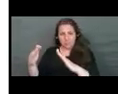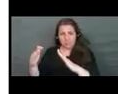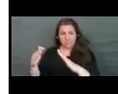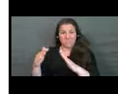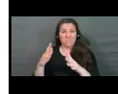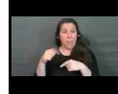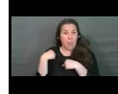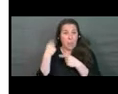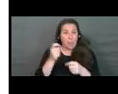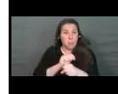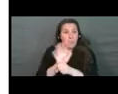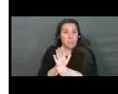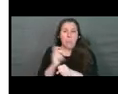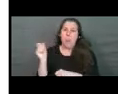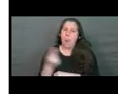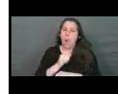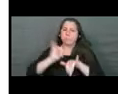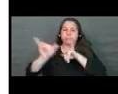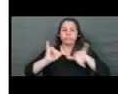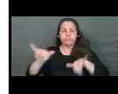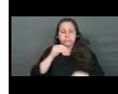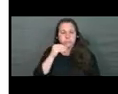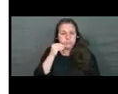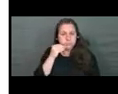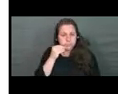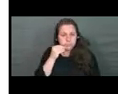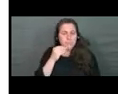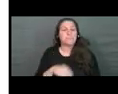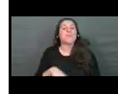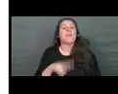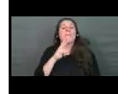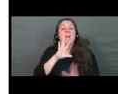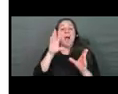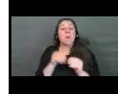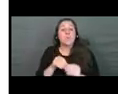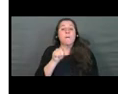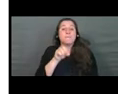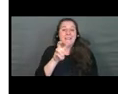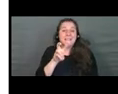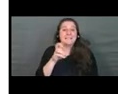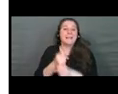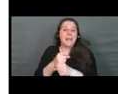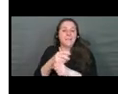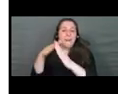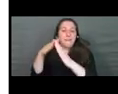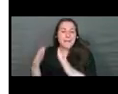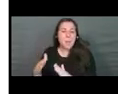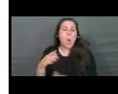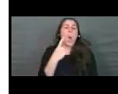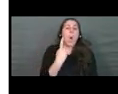monde. Donc, actuellement, 26 en télétravail et une en télétravail et sur place. Bon, par la nature de son